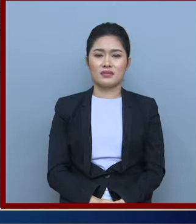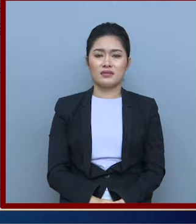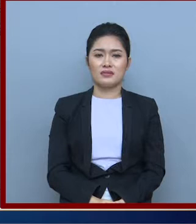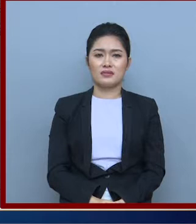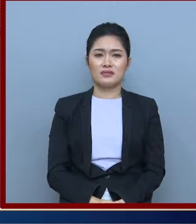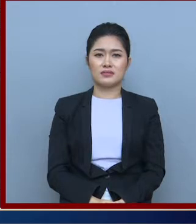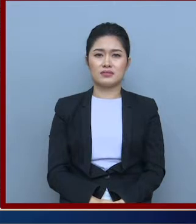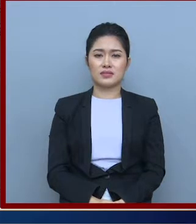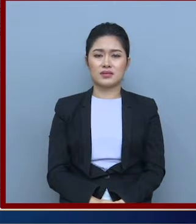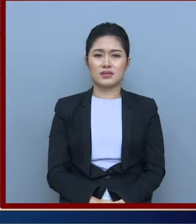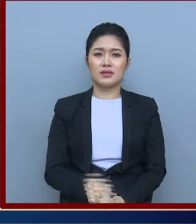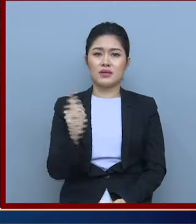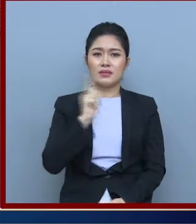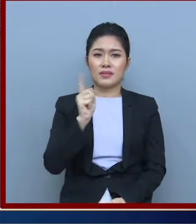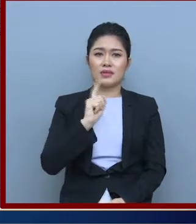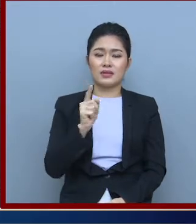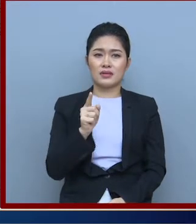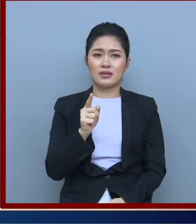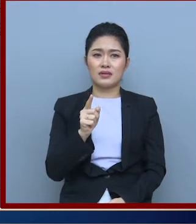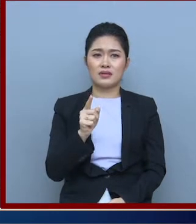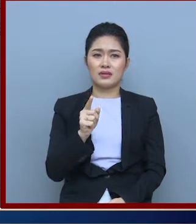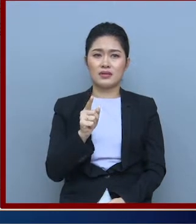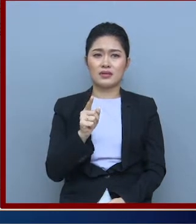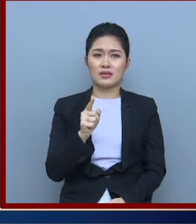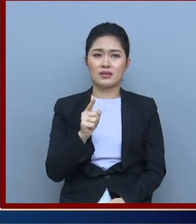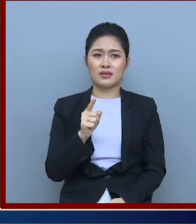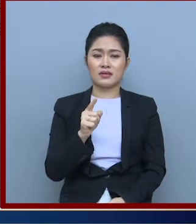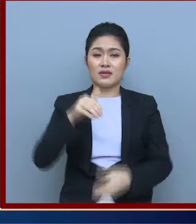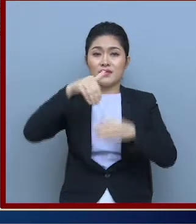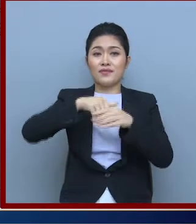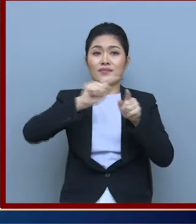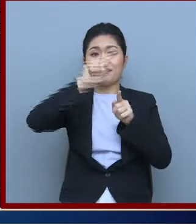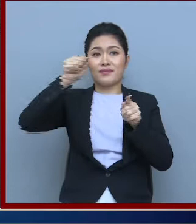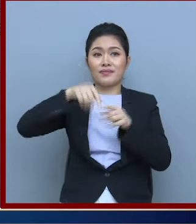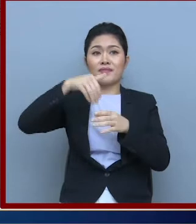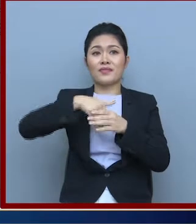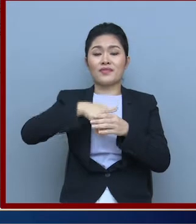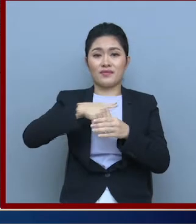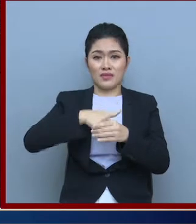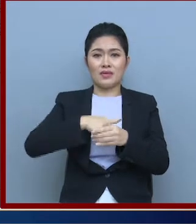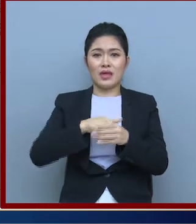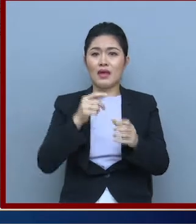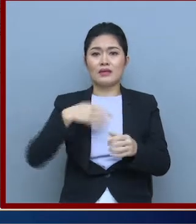ราจะต้องไปที่ไฟล์นะครับทุกคนทำตามได้เลยนะ